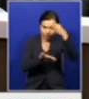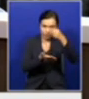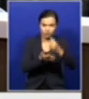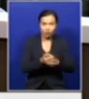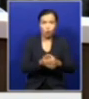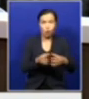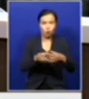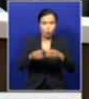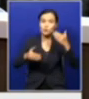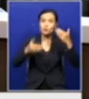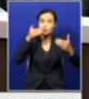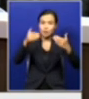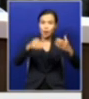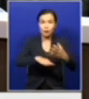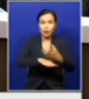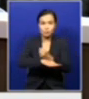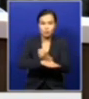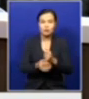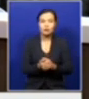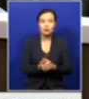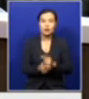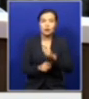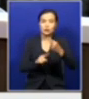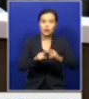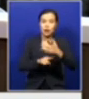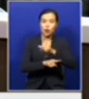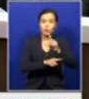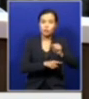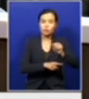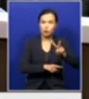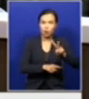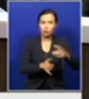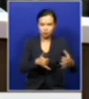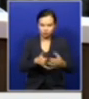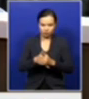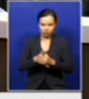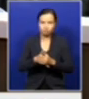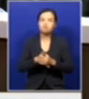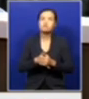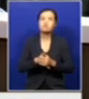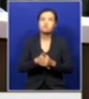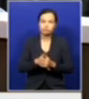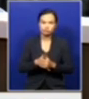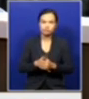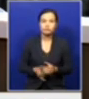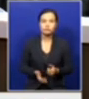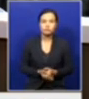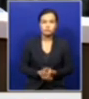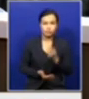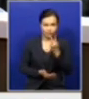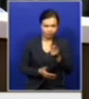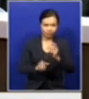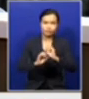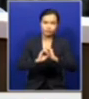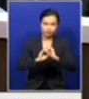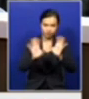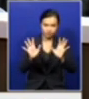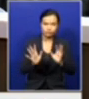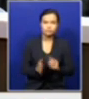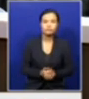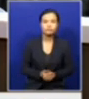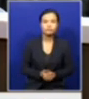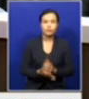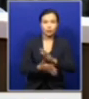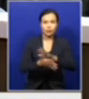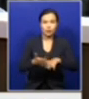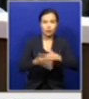ไหวทางการเมืองเมื่อวันที่22พฤษภาคมได้เรียบร้อยค่ะเห็นชัดว่ามาตร